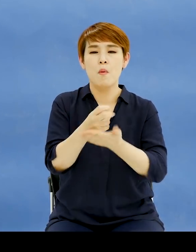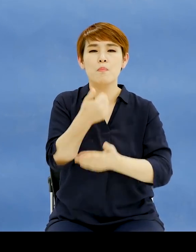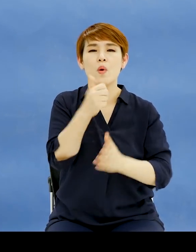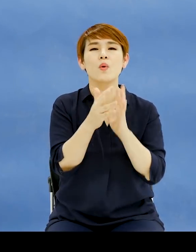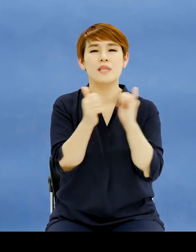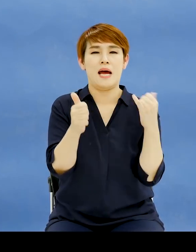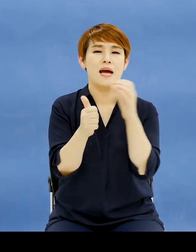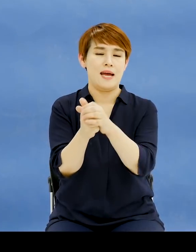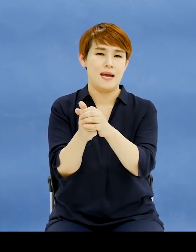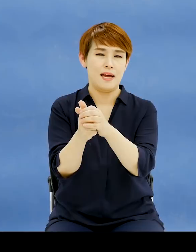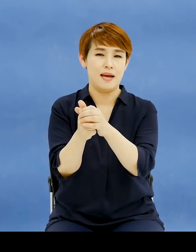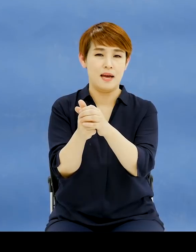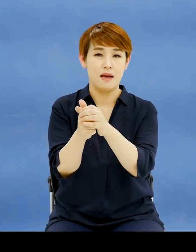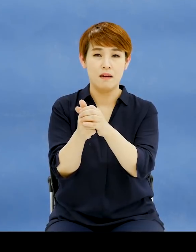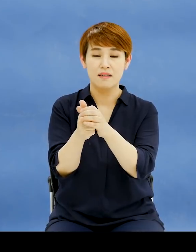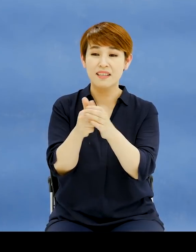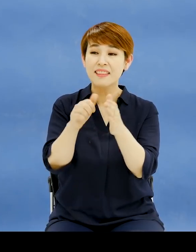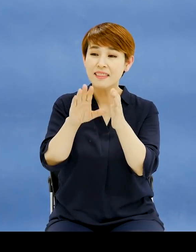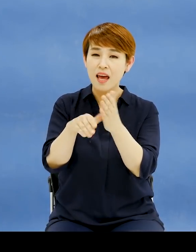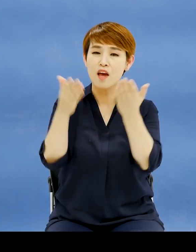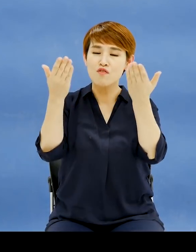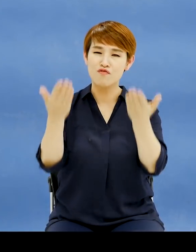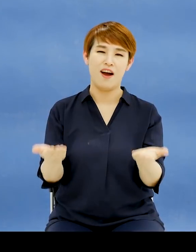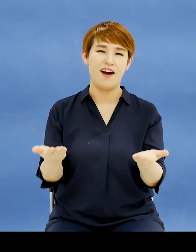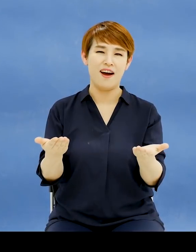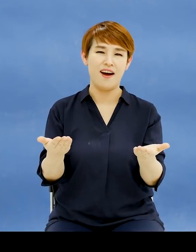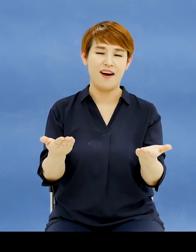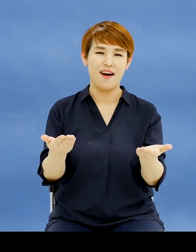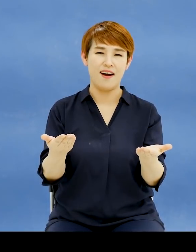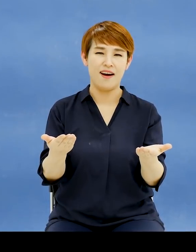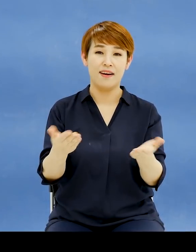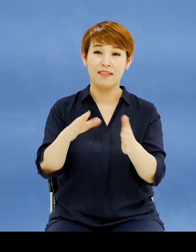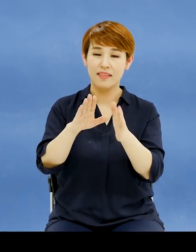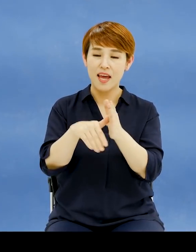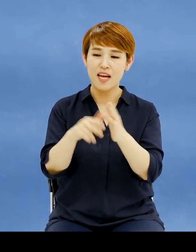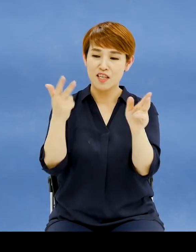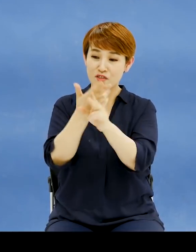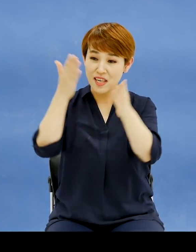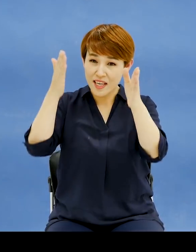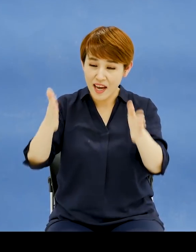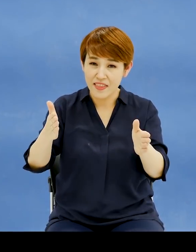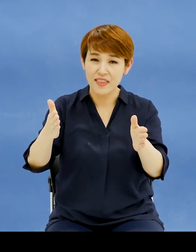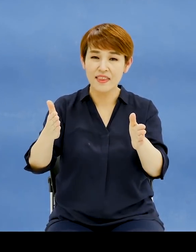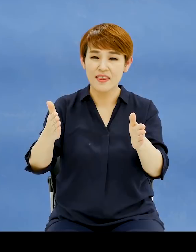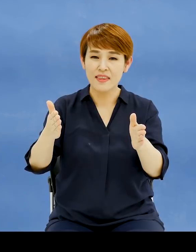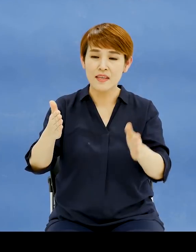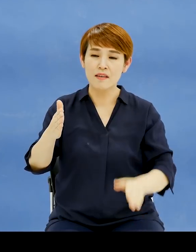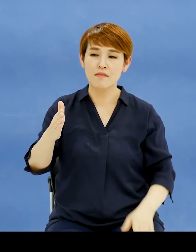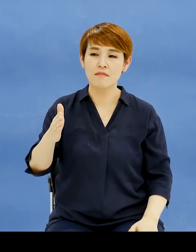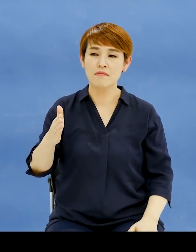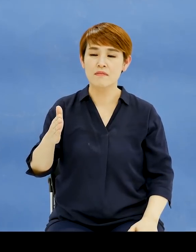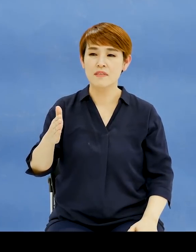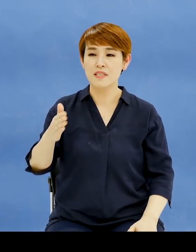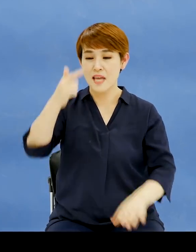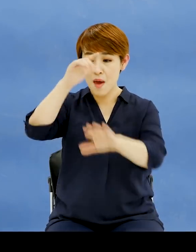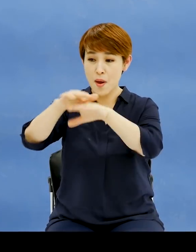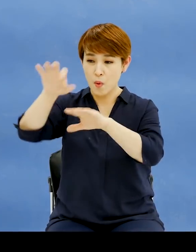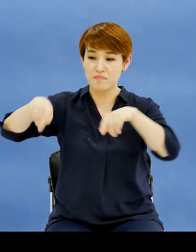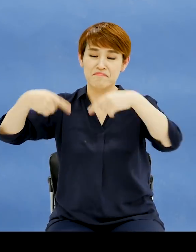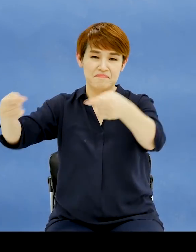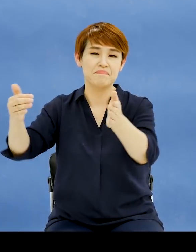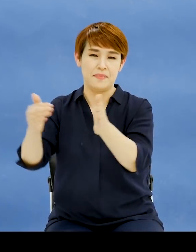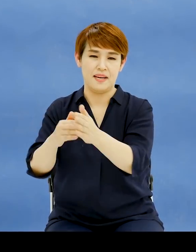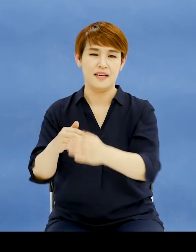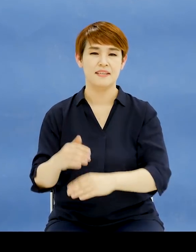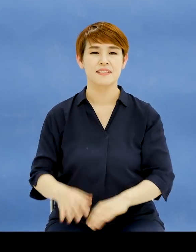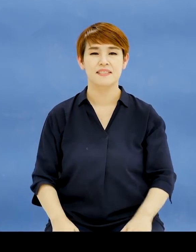변호사셨거든요. 그래서 네. 그때는 이제 휴가를 내서 그 일주일이 그 컨퍼런스였는데 첫 이틀을 오셨더라고요. 예.